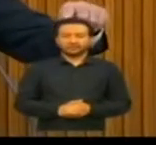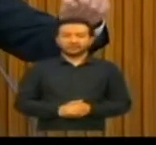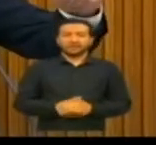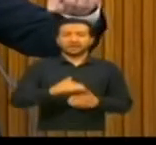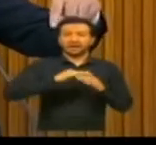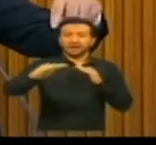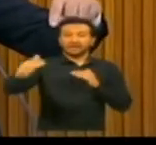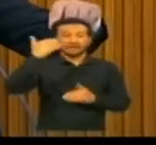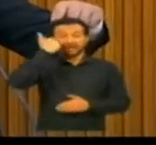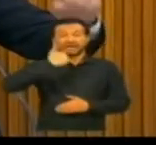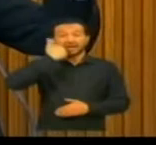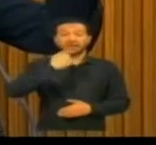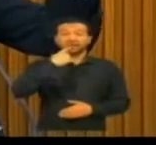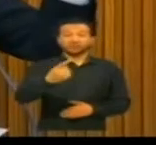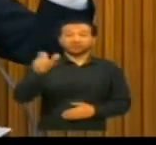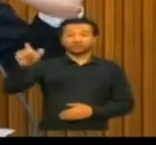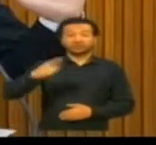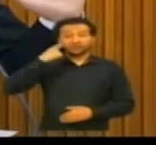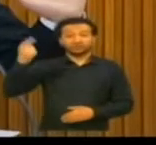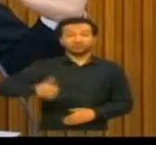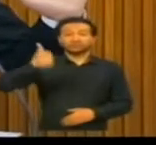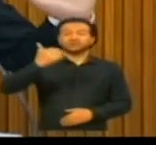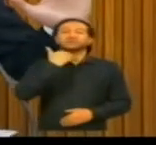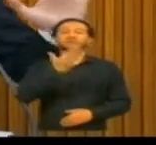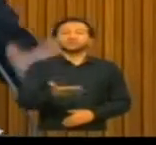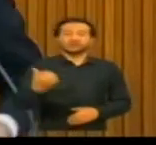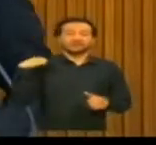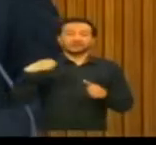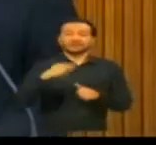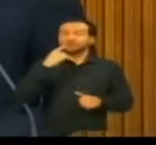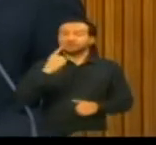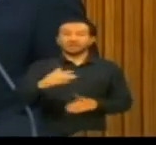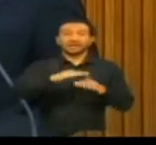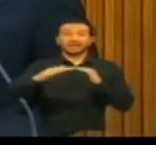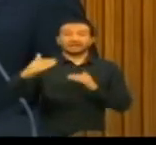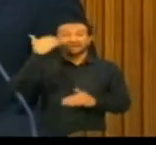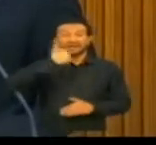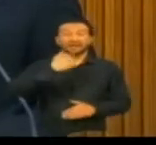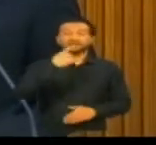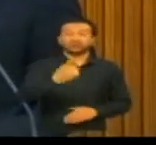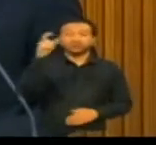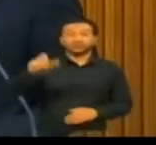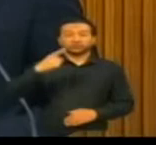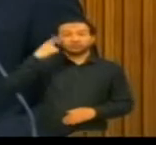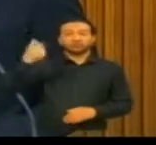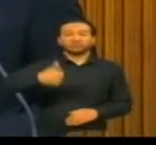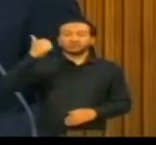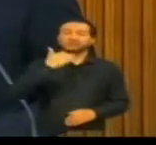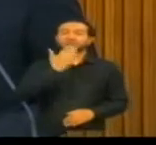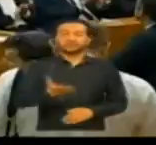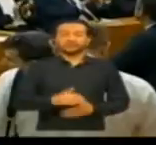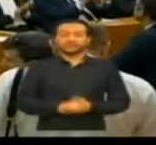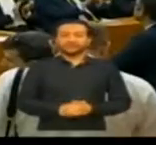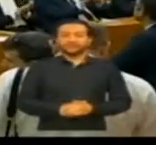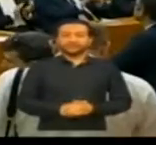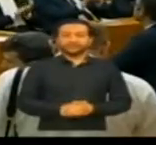Halkına yalan söyleyen kişiden cumhurbaşkanı olmaz. Bir daha söylüyorum. Halkına yalan söyleyenden cumhurbaşkanı olmaz.